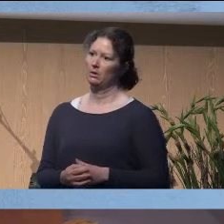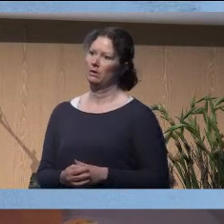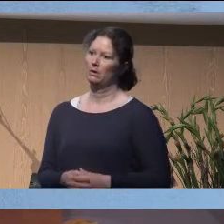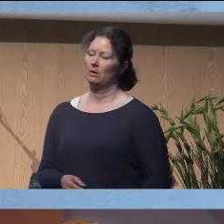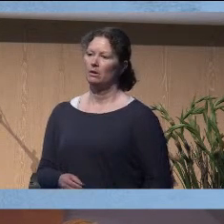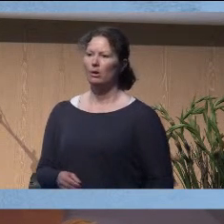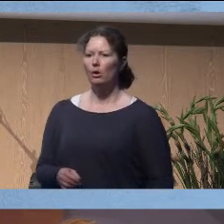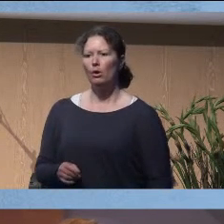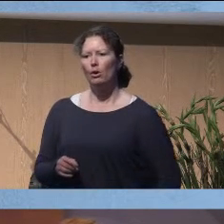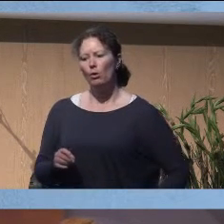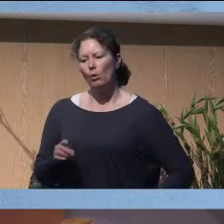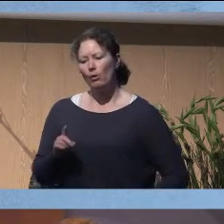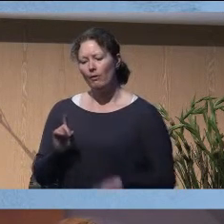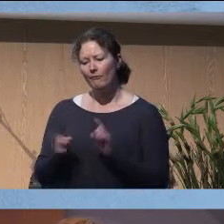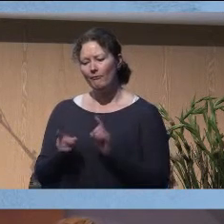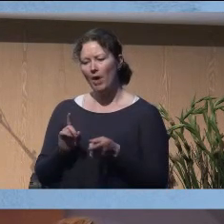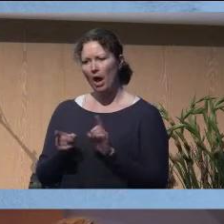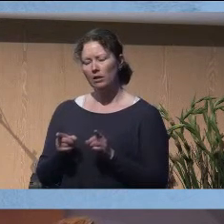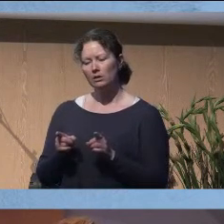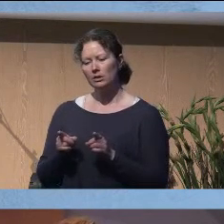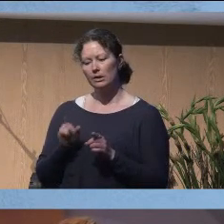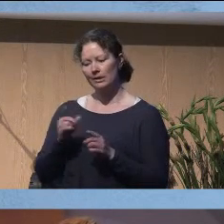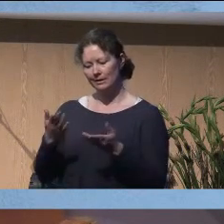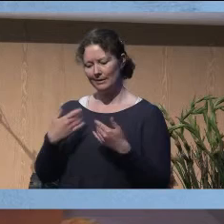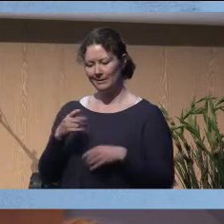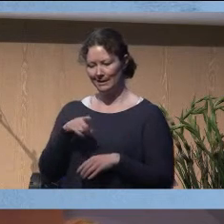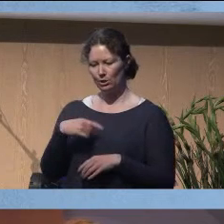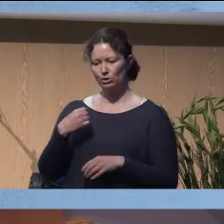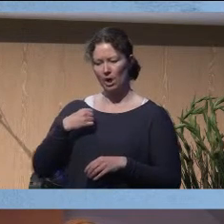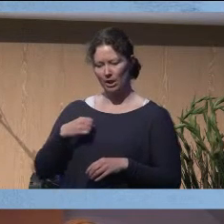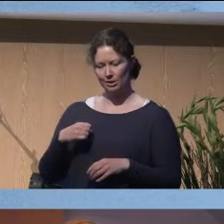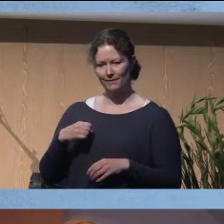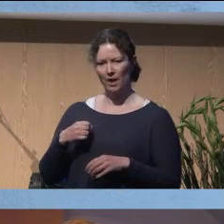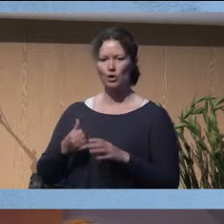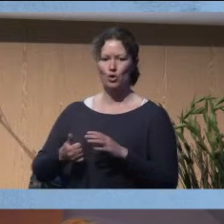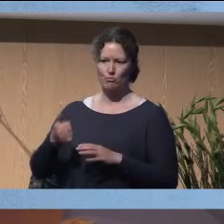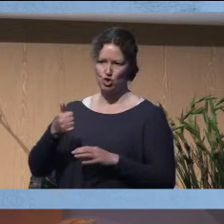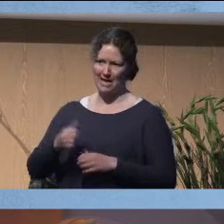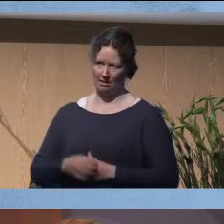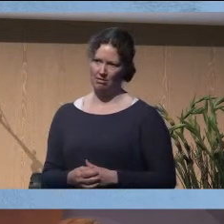Og valg, det gir oss ansvar og myndighet.